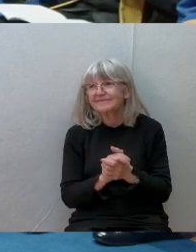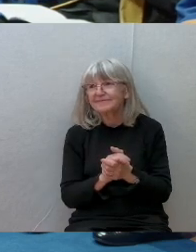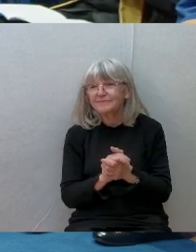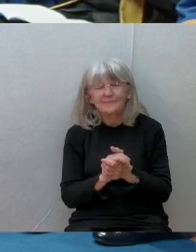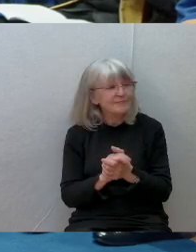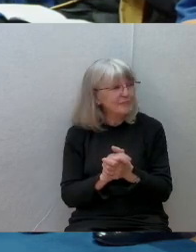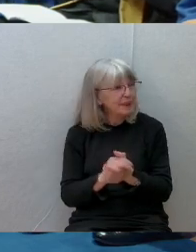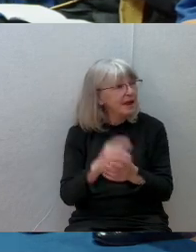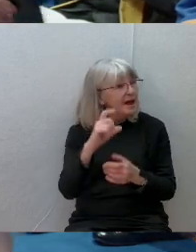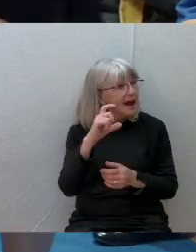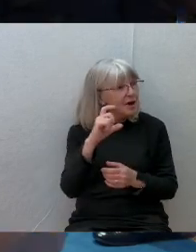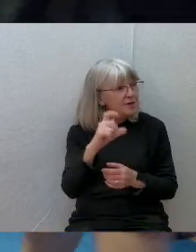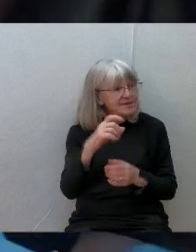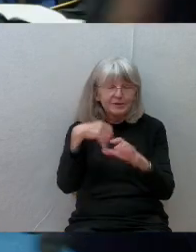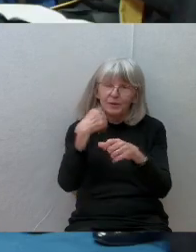Christelle Grief.